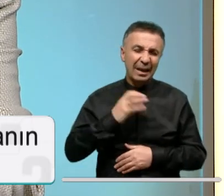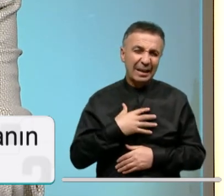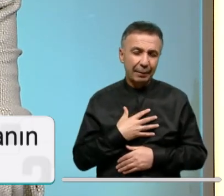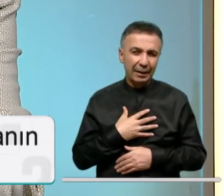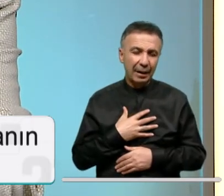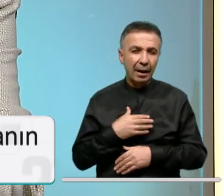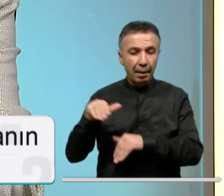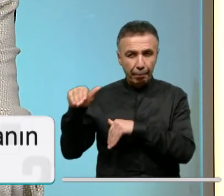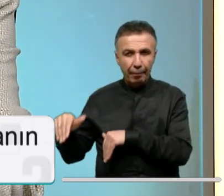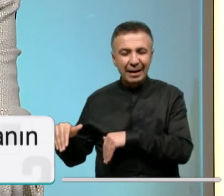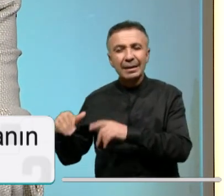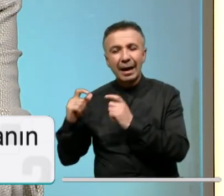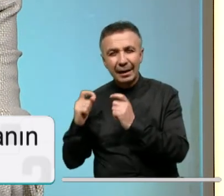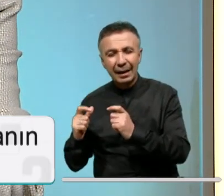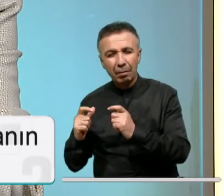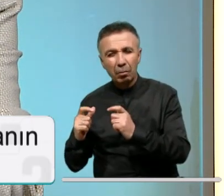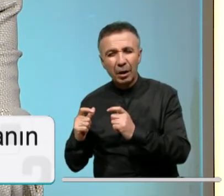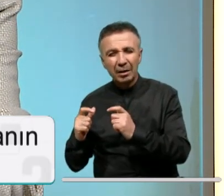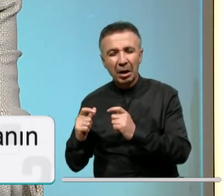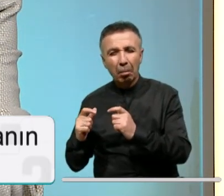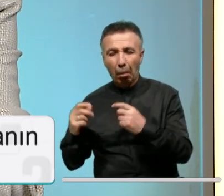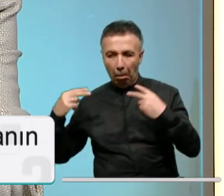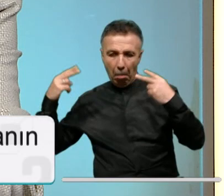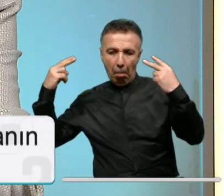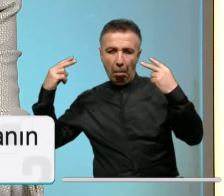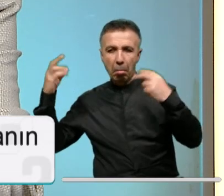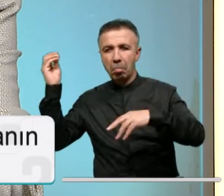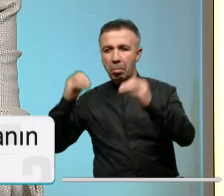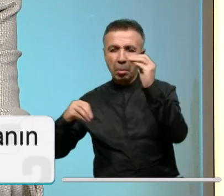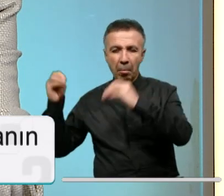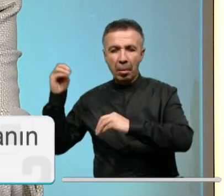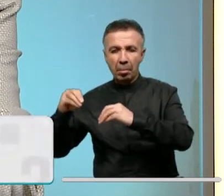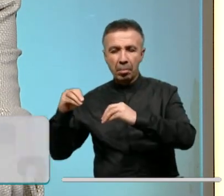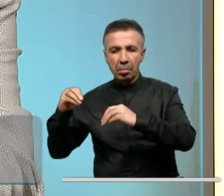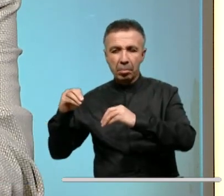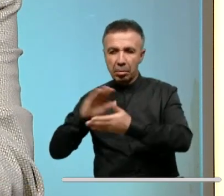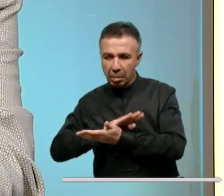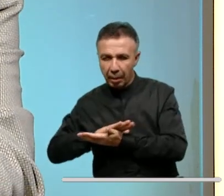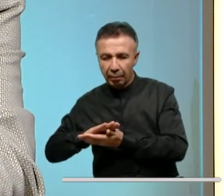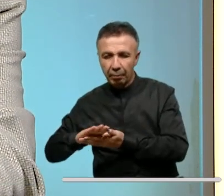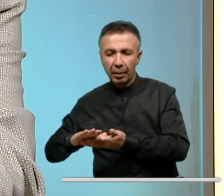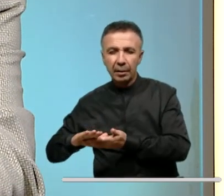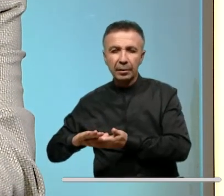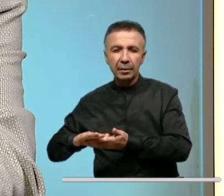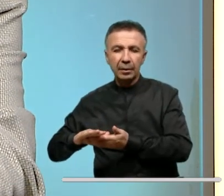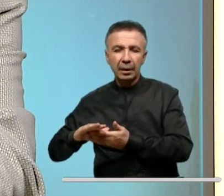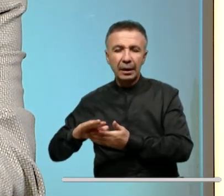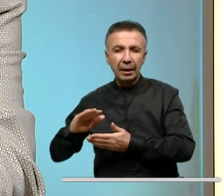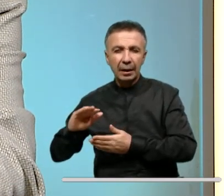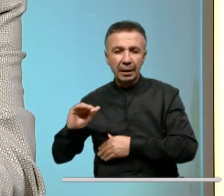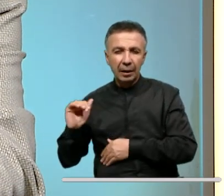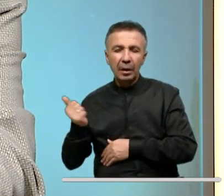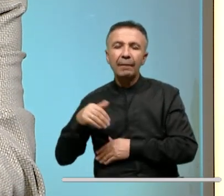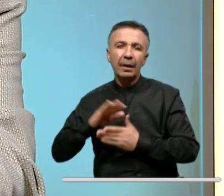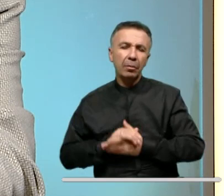mezar yerlerinin bu kadar şatafatlı yapılmasına da onay vermiyor nereden çıkarıyorsunuz